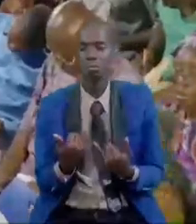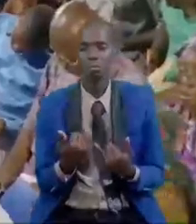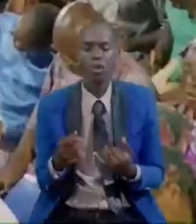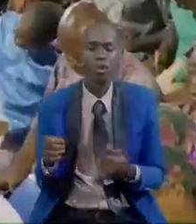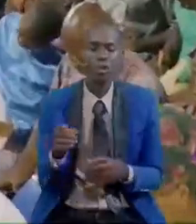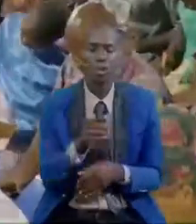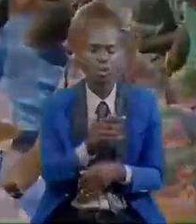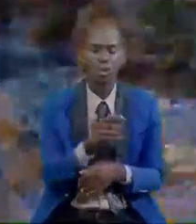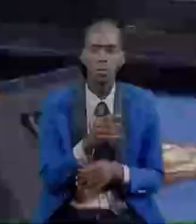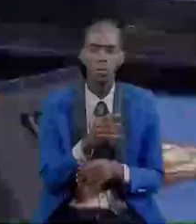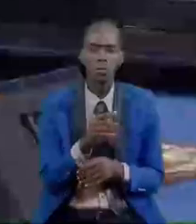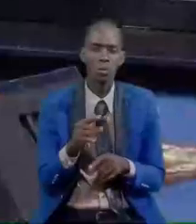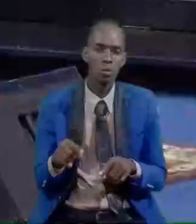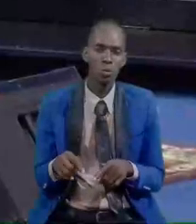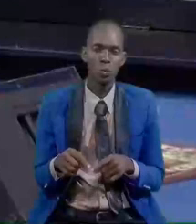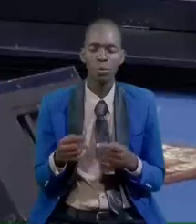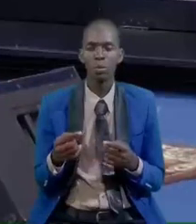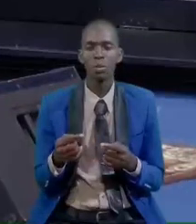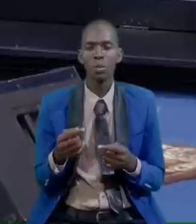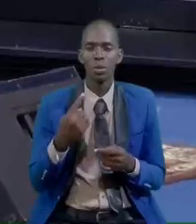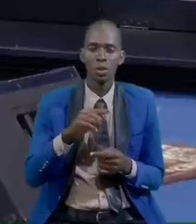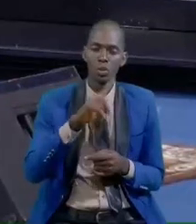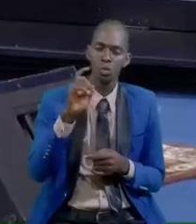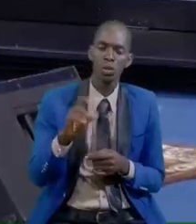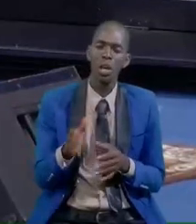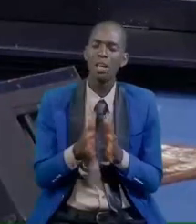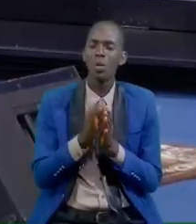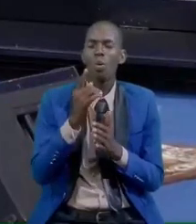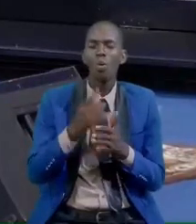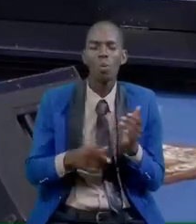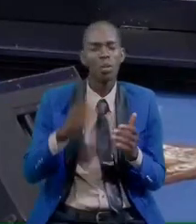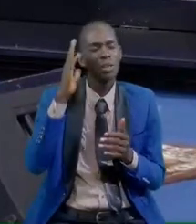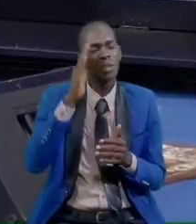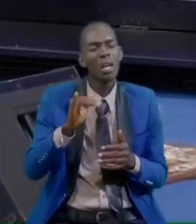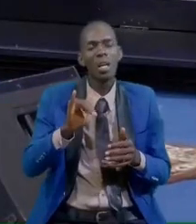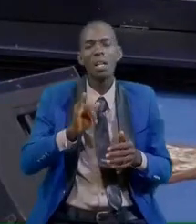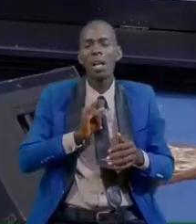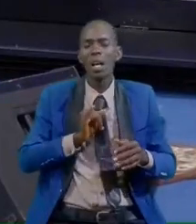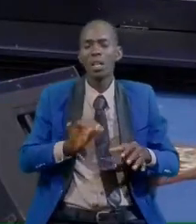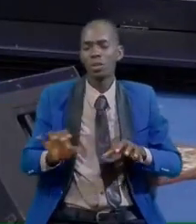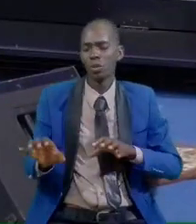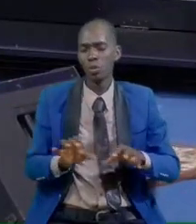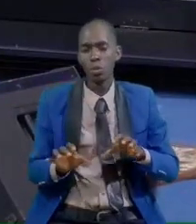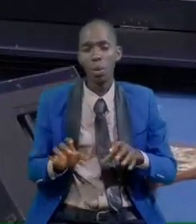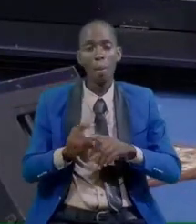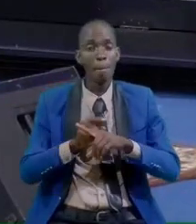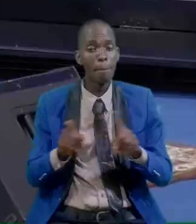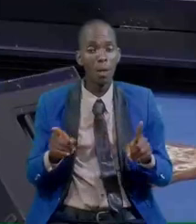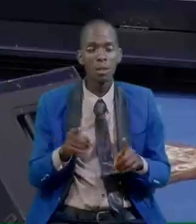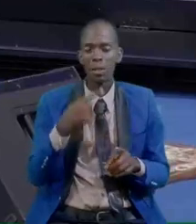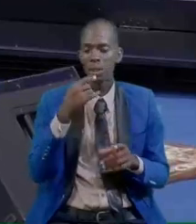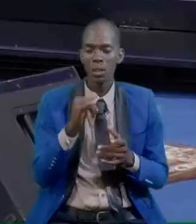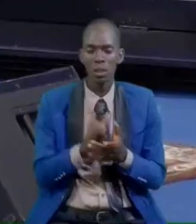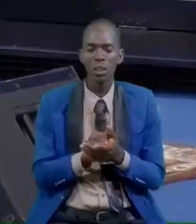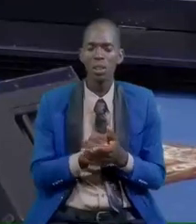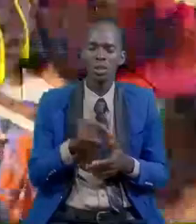Et ils sont allés au-delà de la question. Que faut-il que je fasse pour être sauvé? Ils ont dit, en réalité, tu seras sauvé